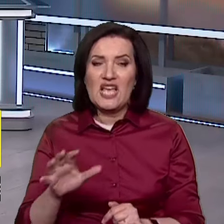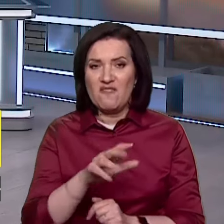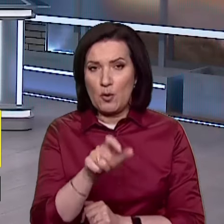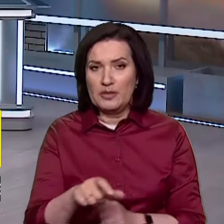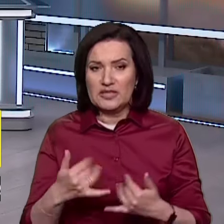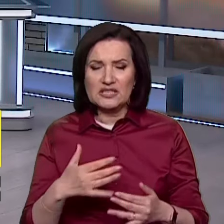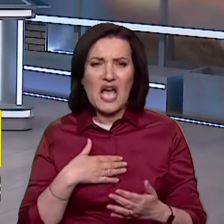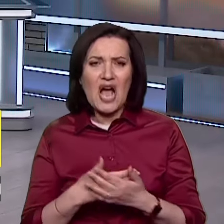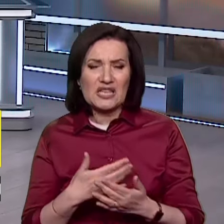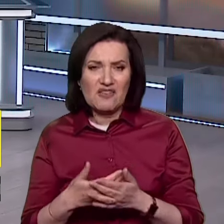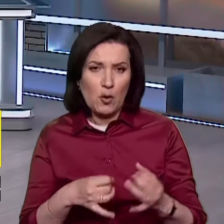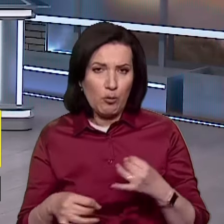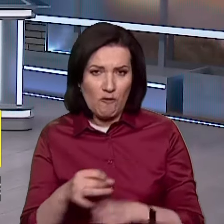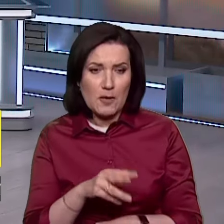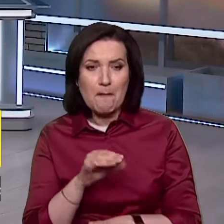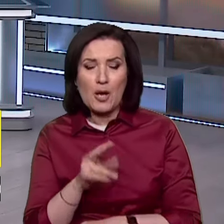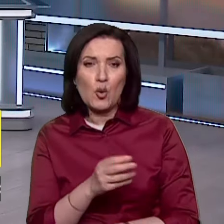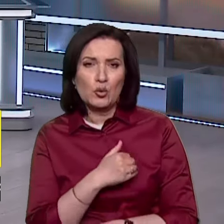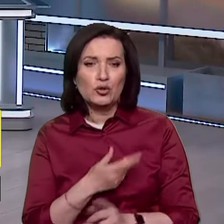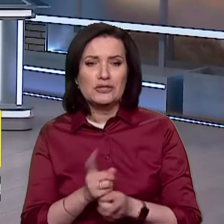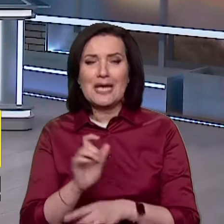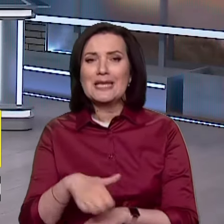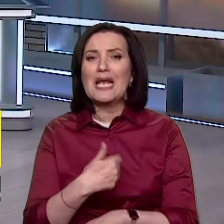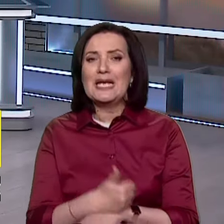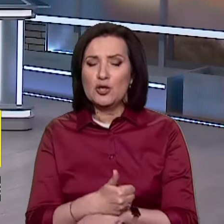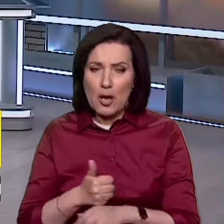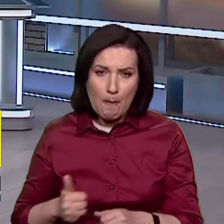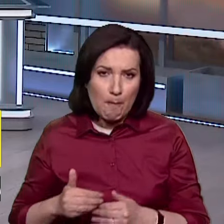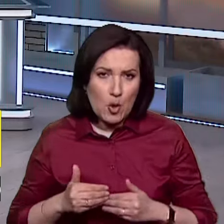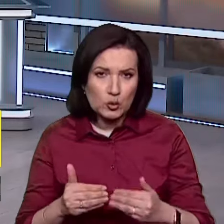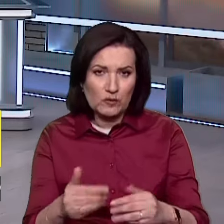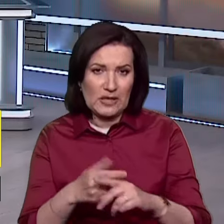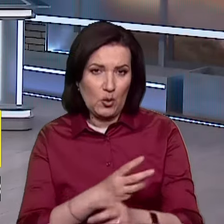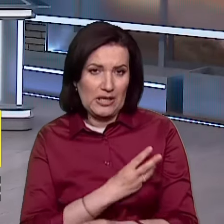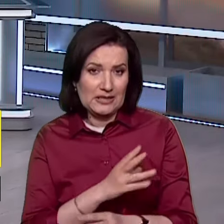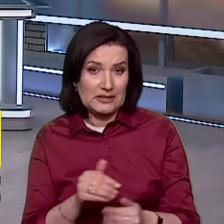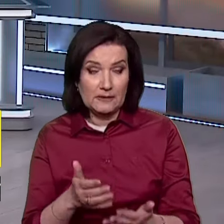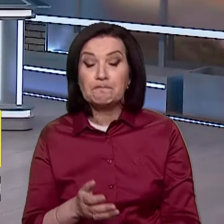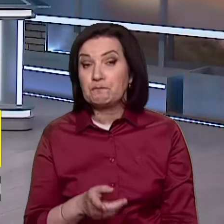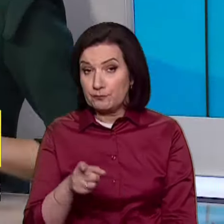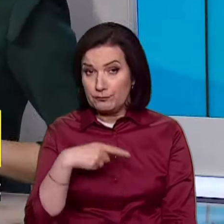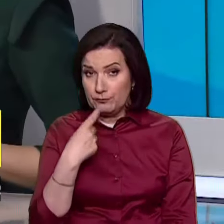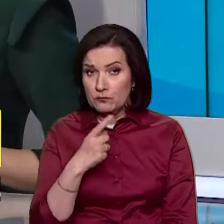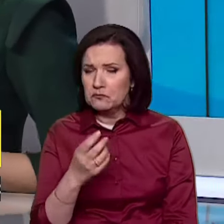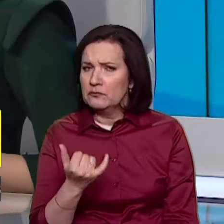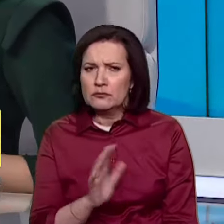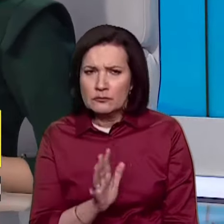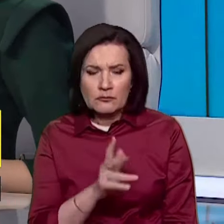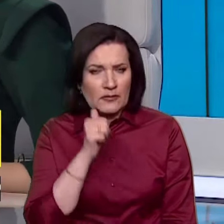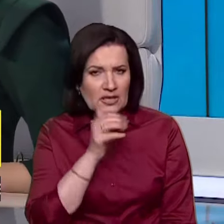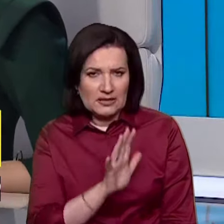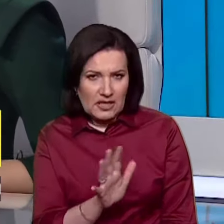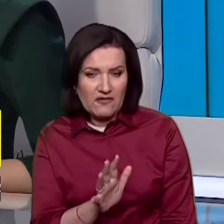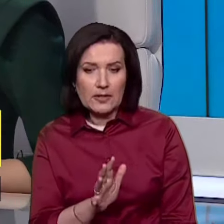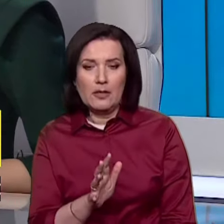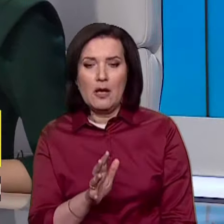європейці зараз вже активно це обговорюють, і Макрон хоче стати лідером в просуванні цієї ініціативи. Пане Володимире, от ви сказали, що не сьогодні і не